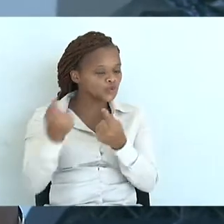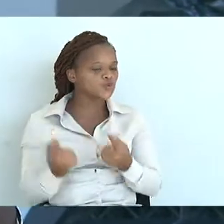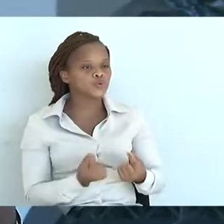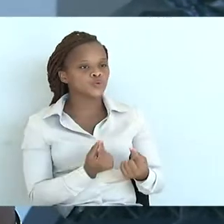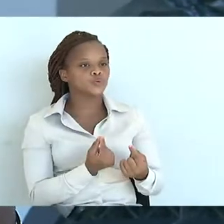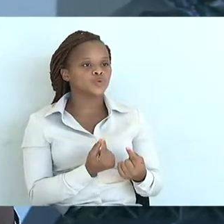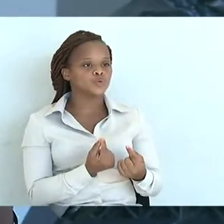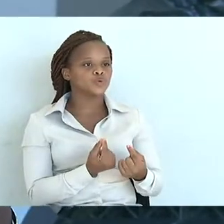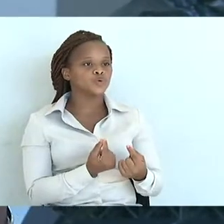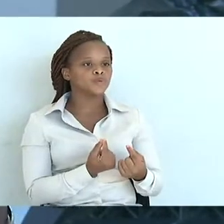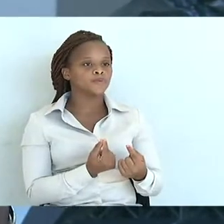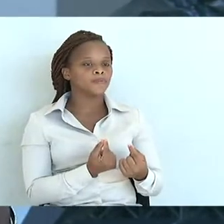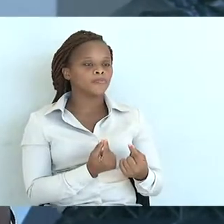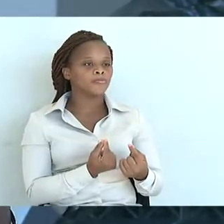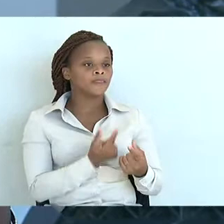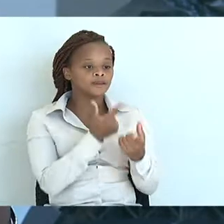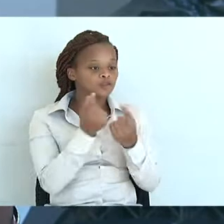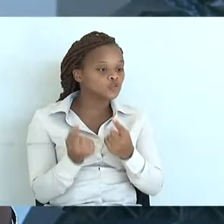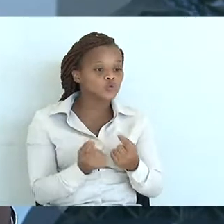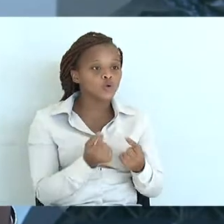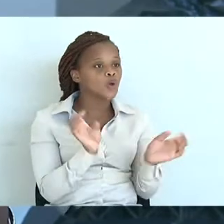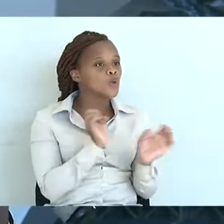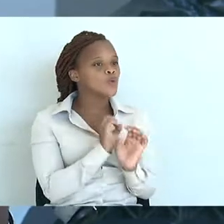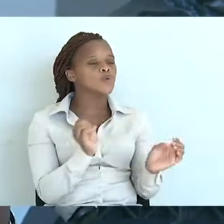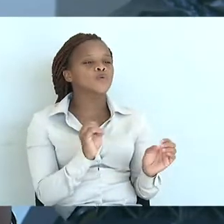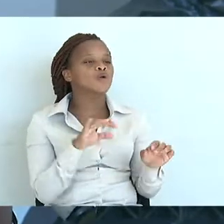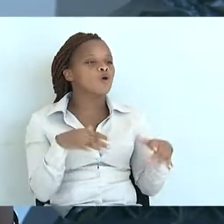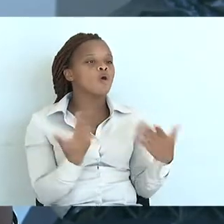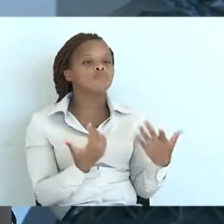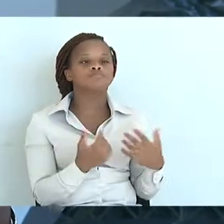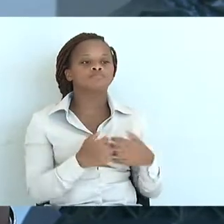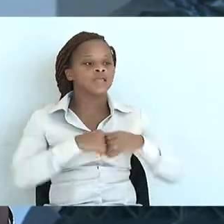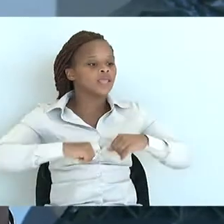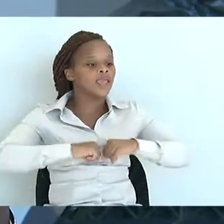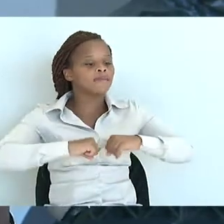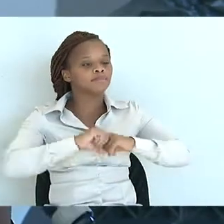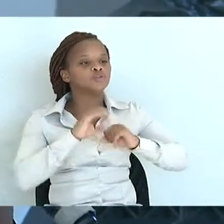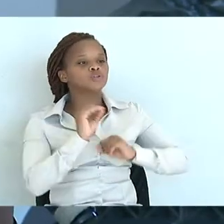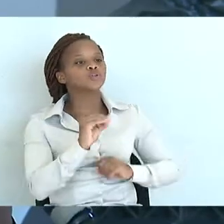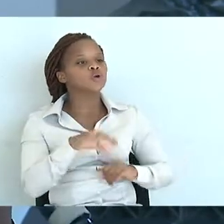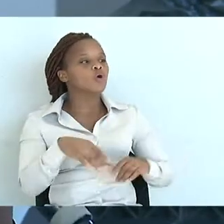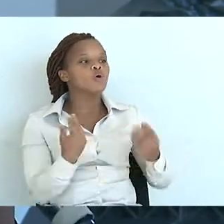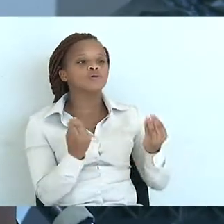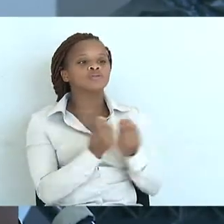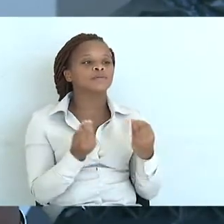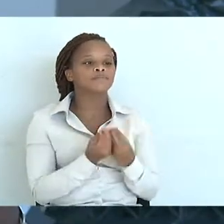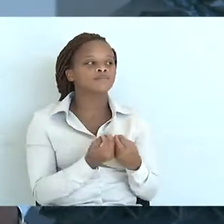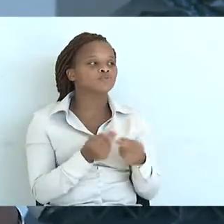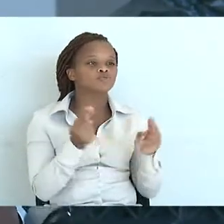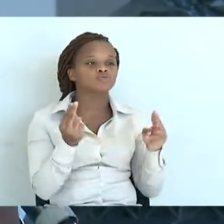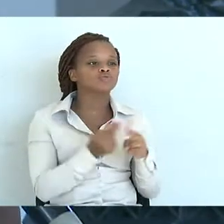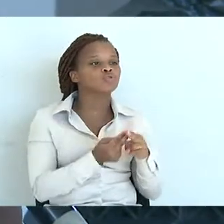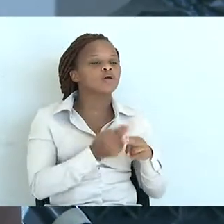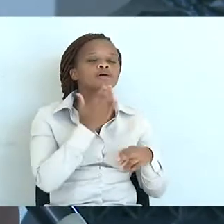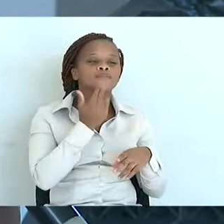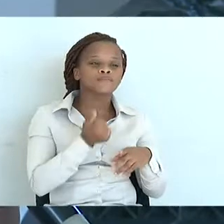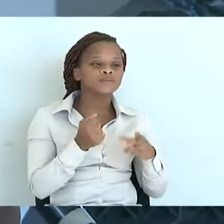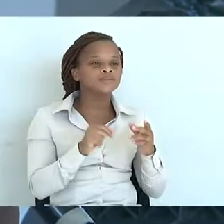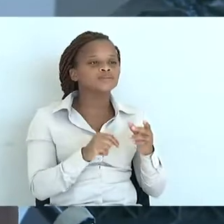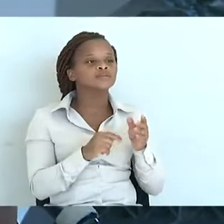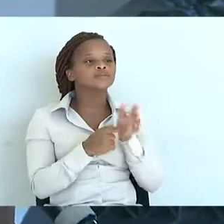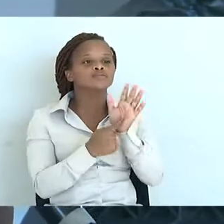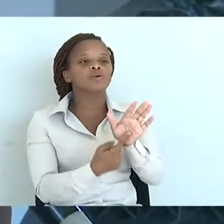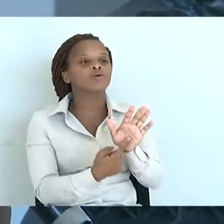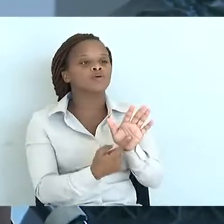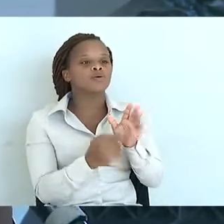not sufficient noma kunama gaps noma kuyashota, sicela ukuthi kube ne clear guidance eshoyo ukuthi wena imali awuyitholi